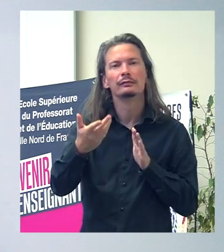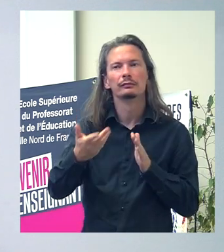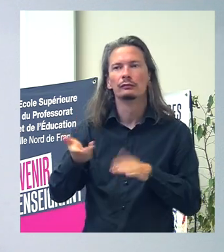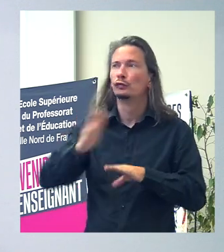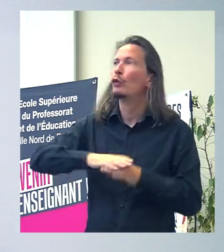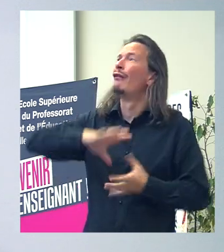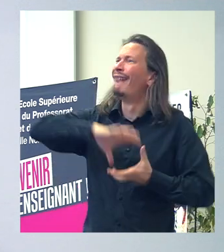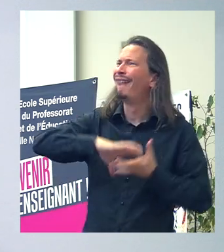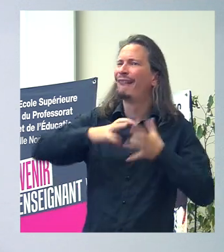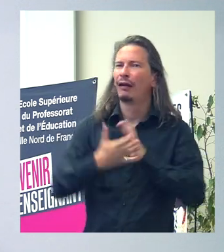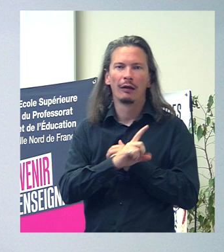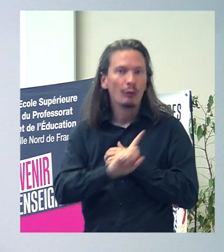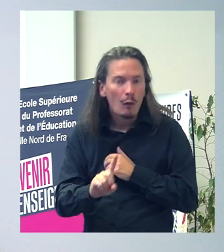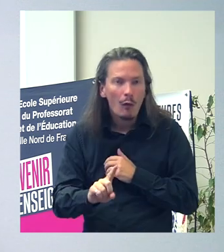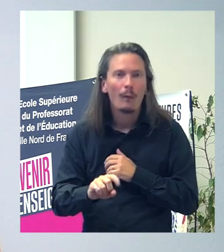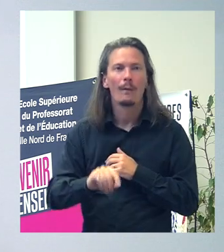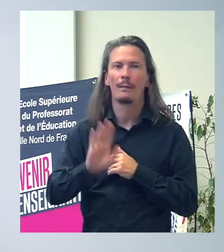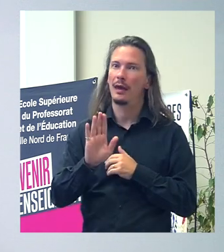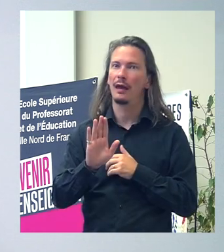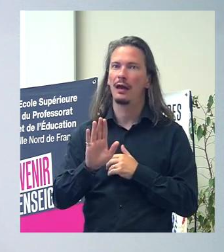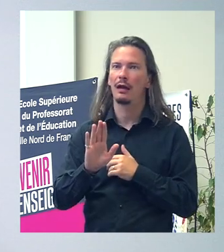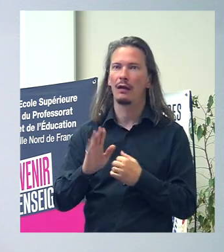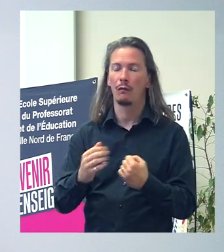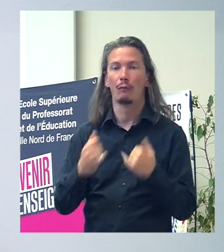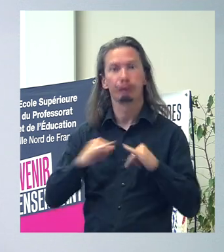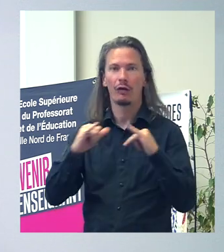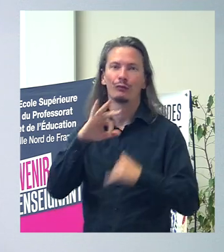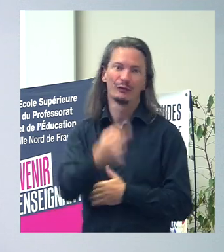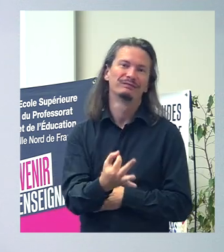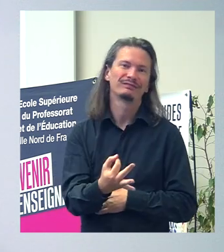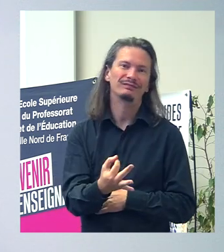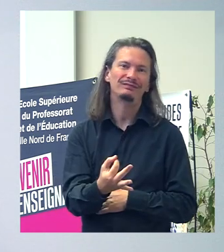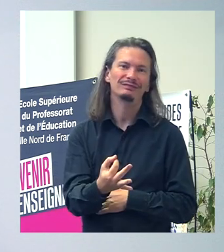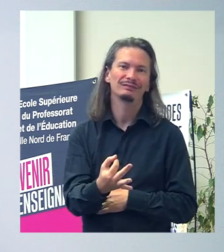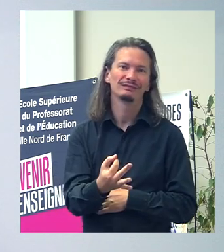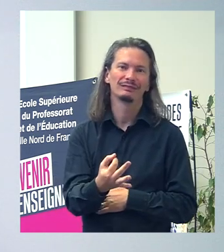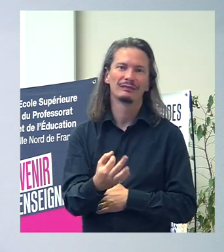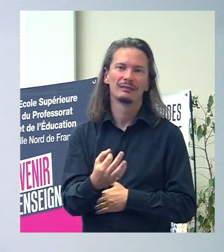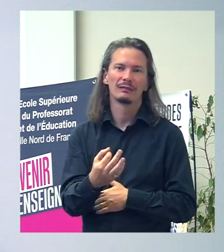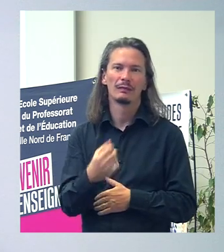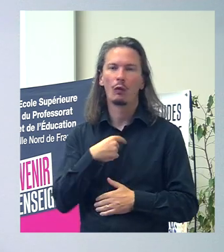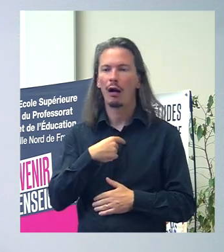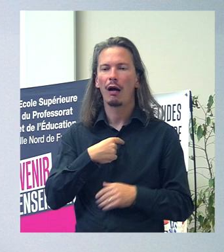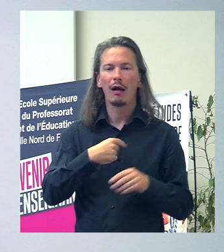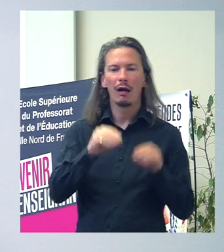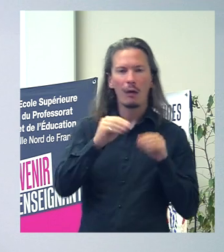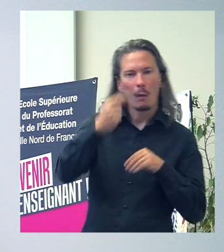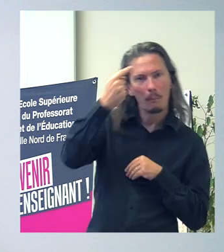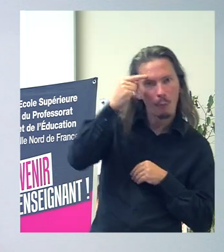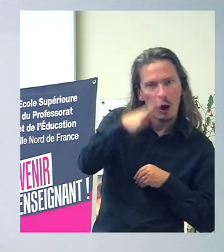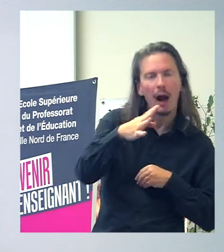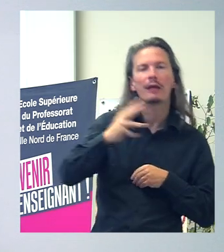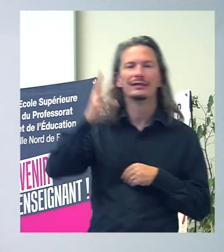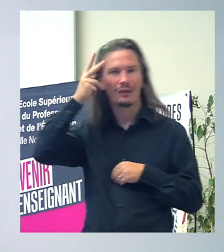compliqué, mais c'est très fort et très puissant, parce qu'on ne sait pas faire ni de morale ni de citoyenneté sans